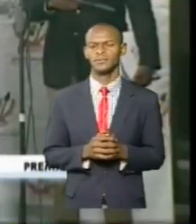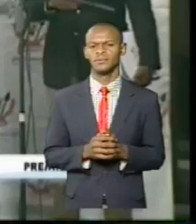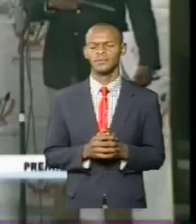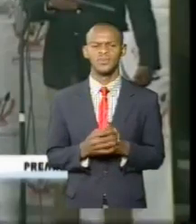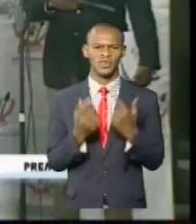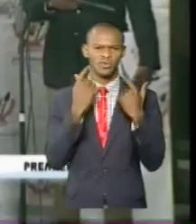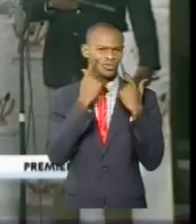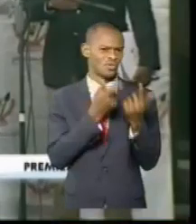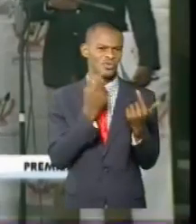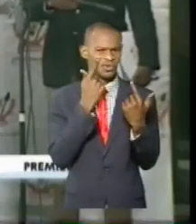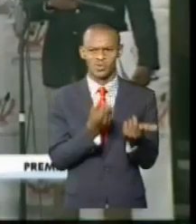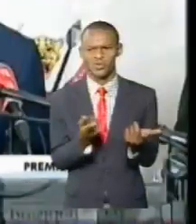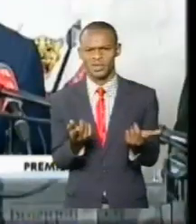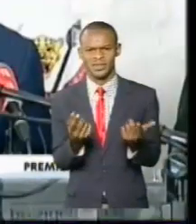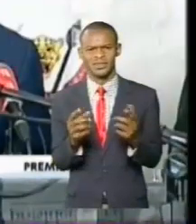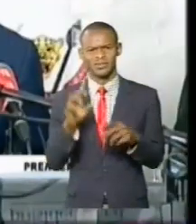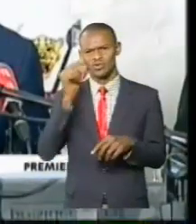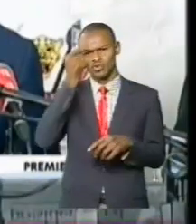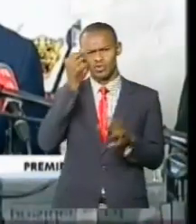que